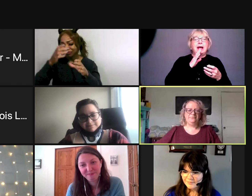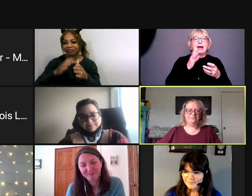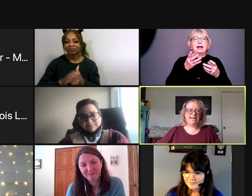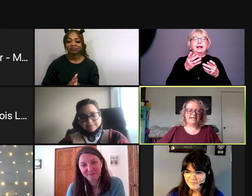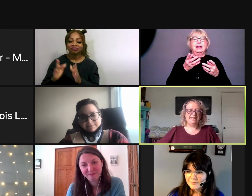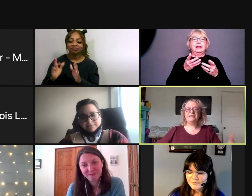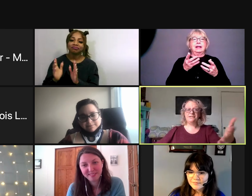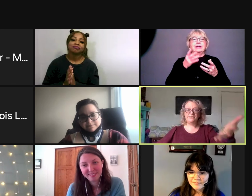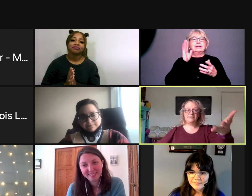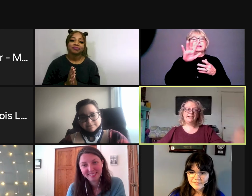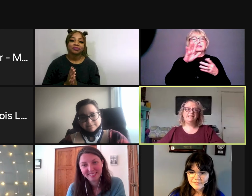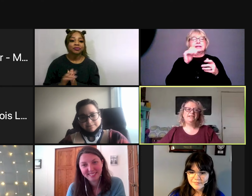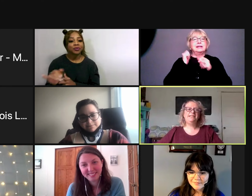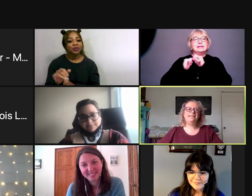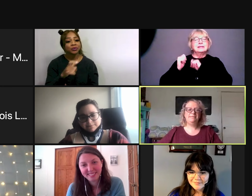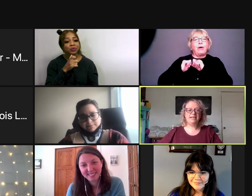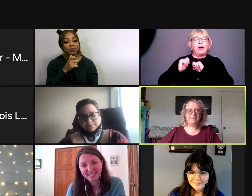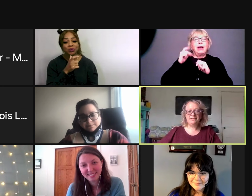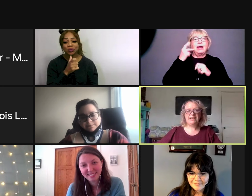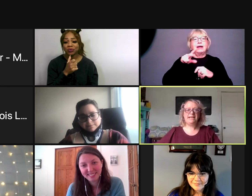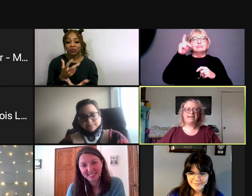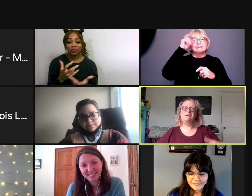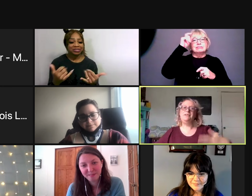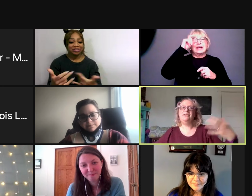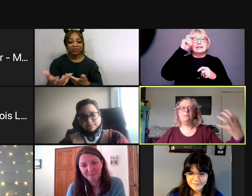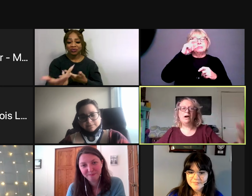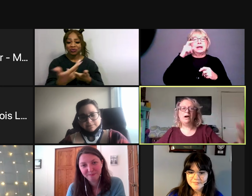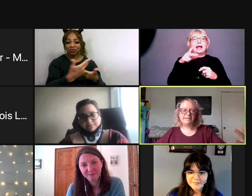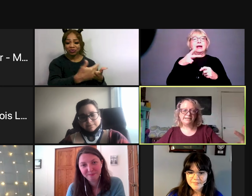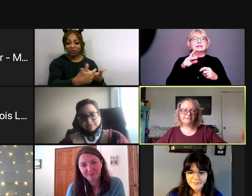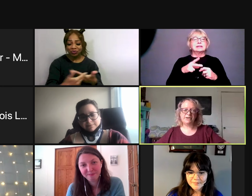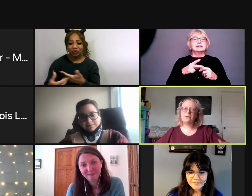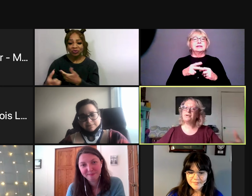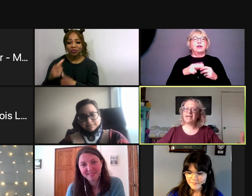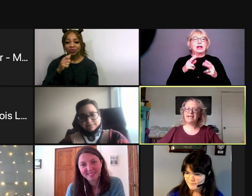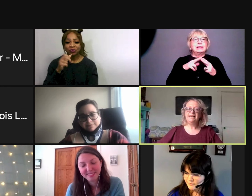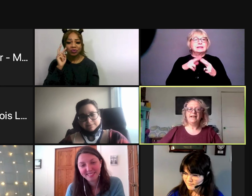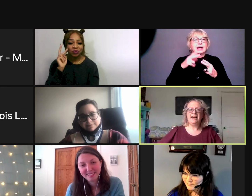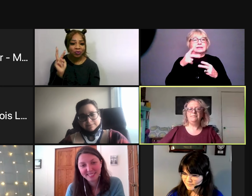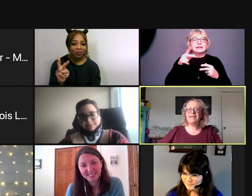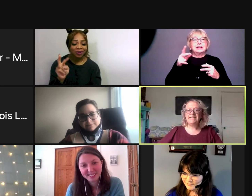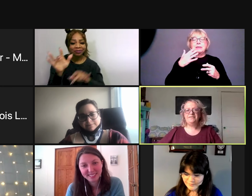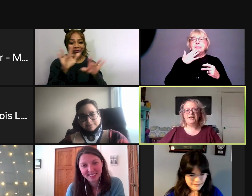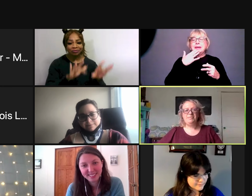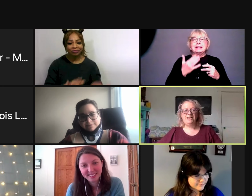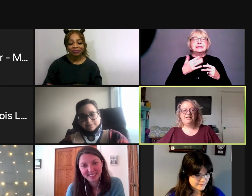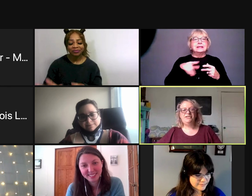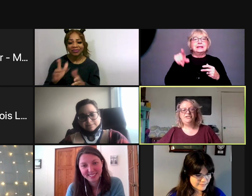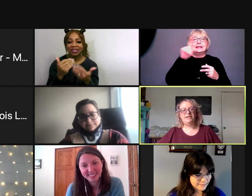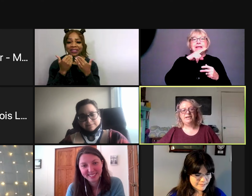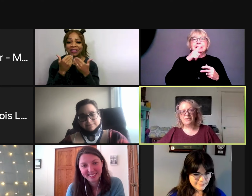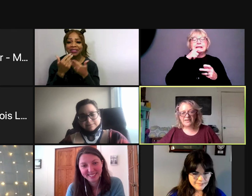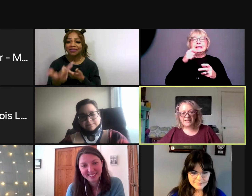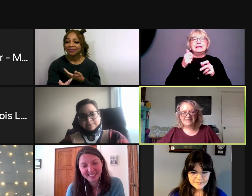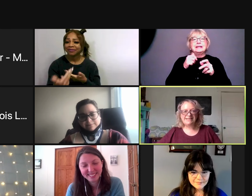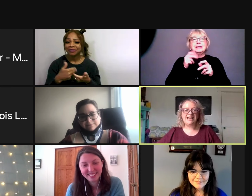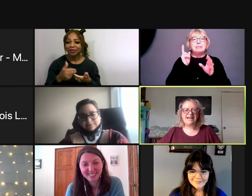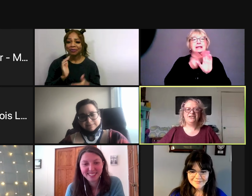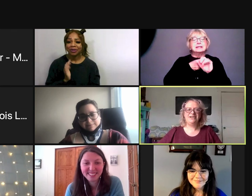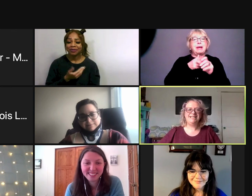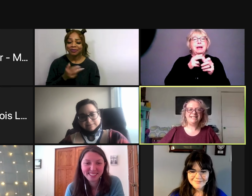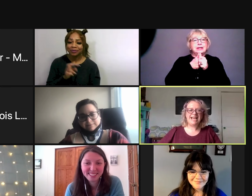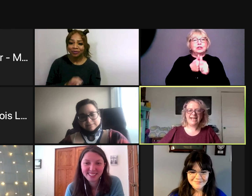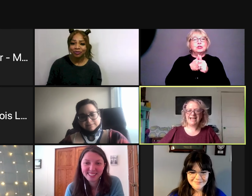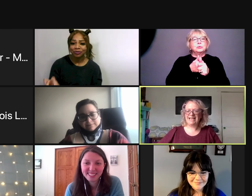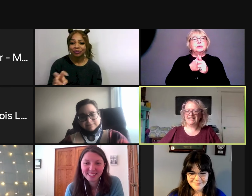vos histoires vos connaissances votre expérience et merci à tous les participants qui nous ont suivi ou qui vont suivre l